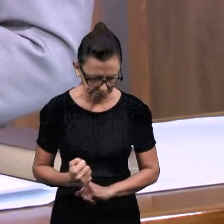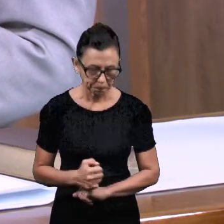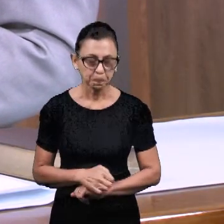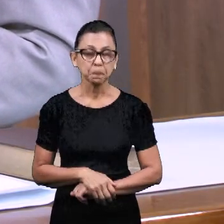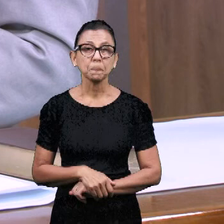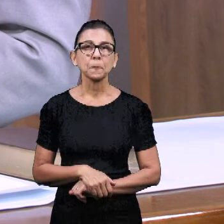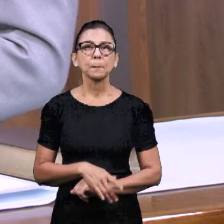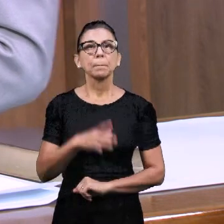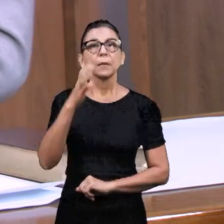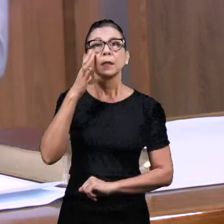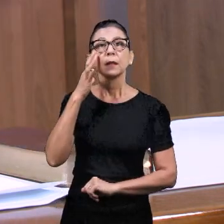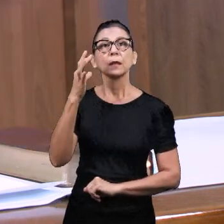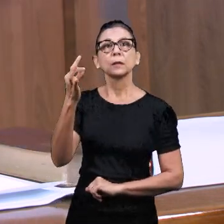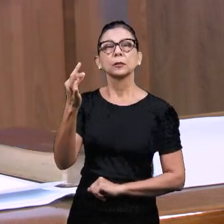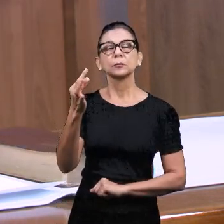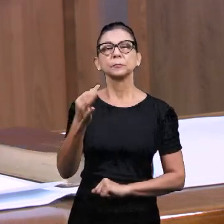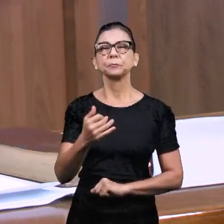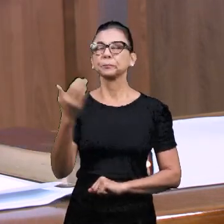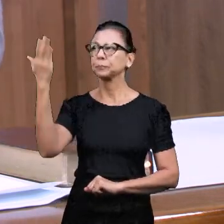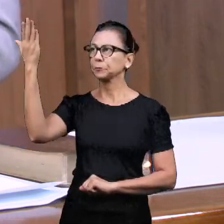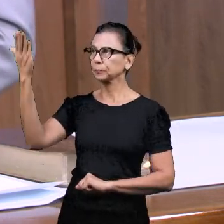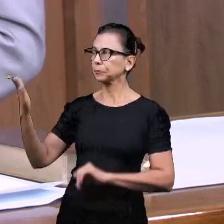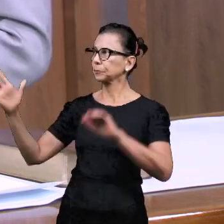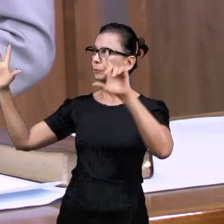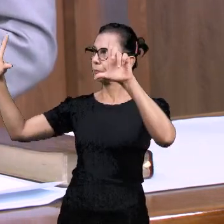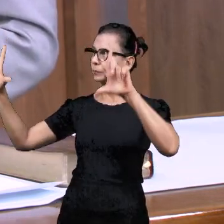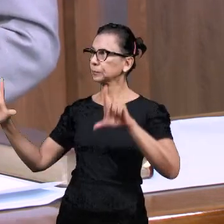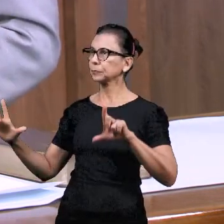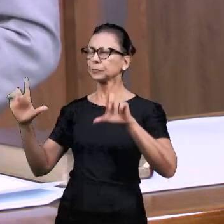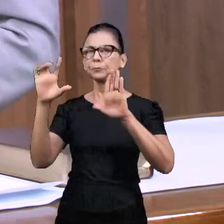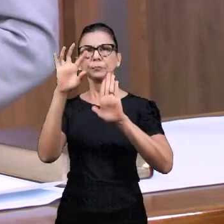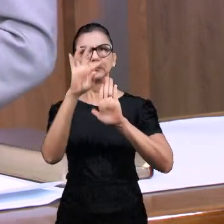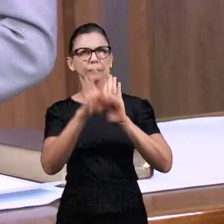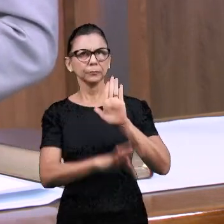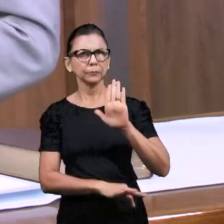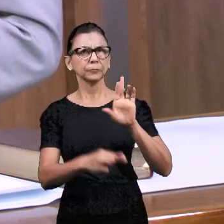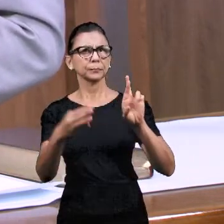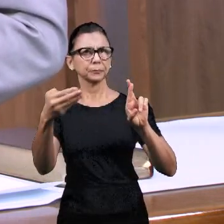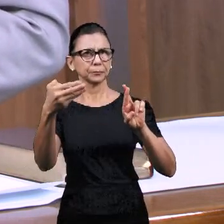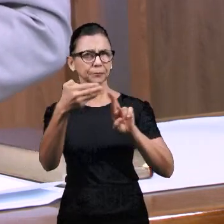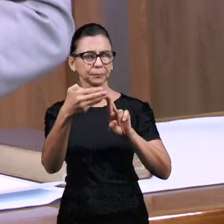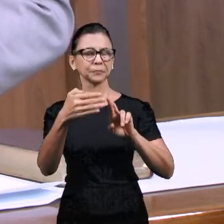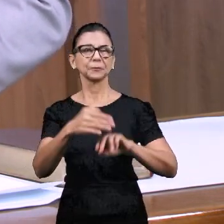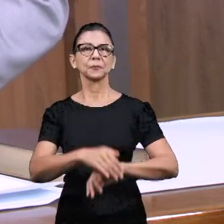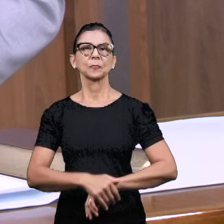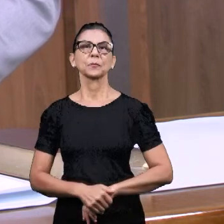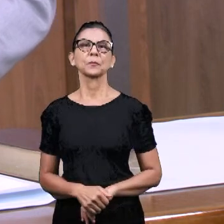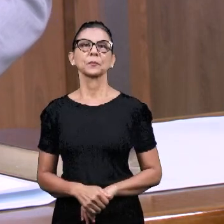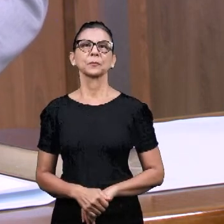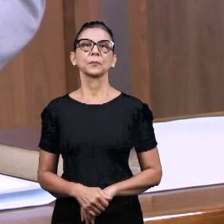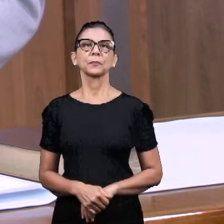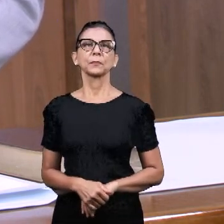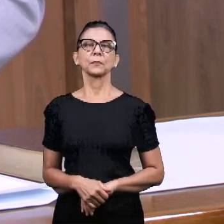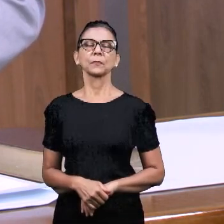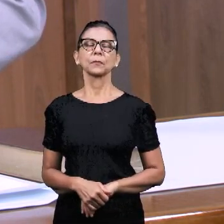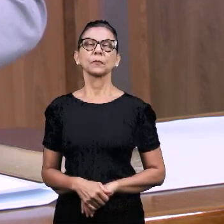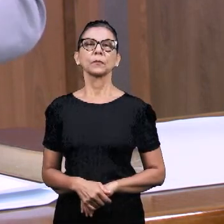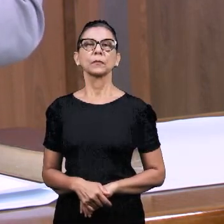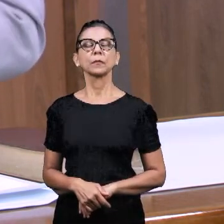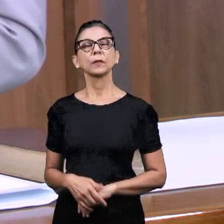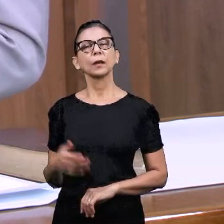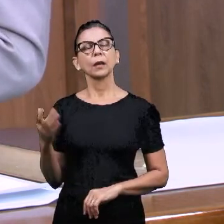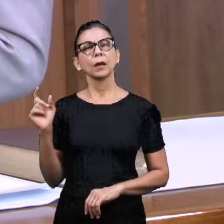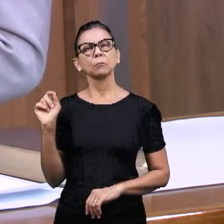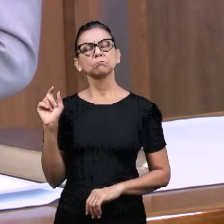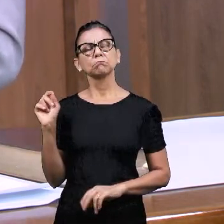soyez attentifs à cette relation de texte, de référence de texte biblique qui se trouve ici au tableau, parce que